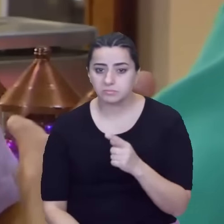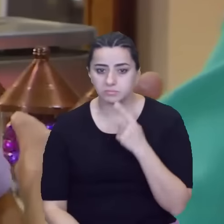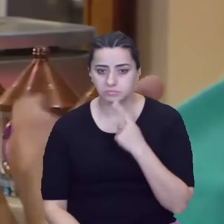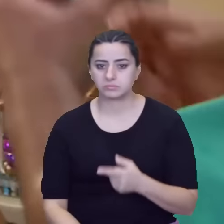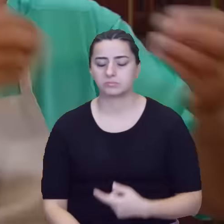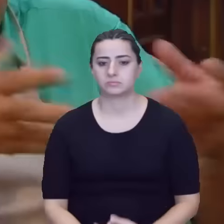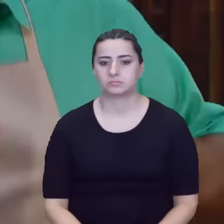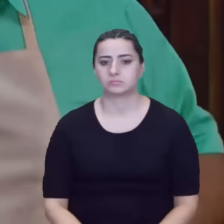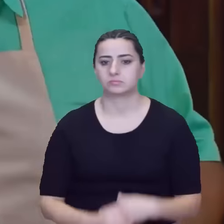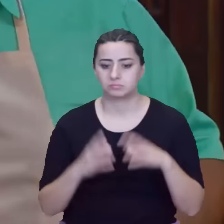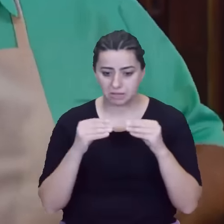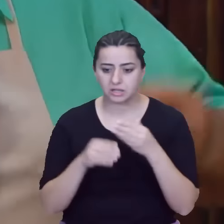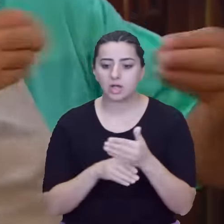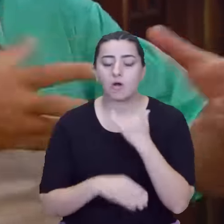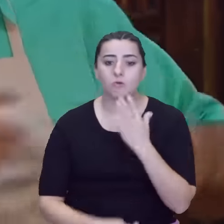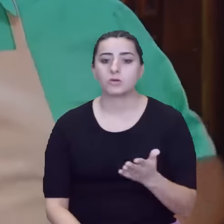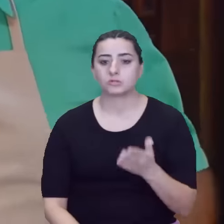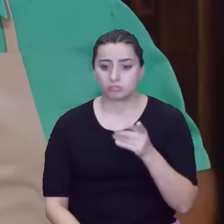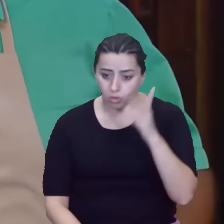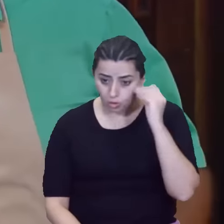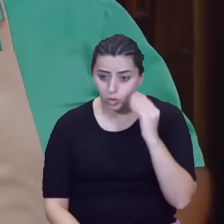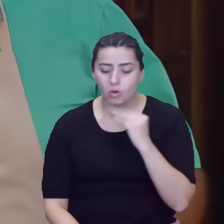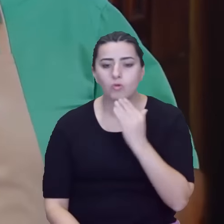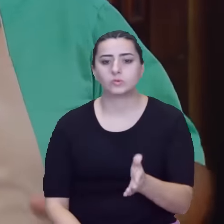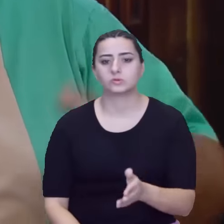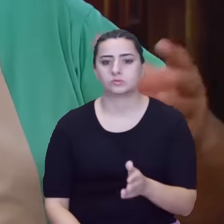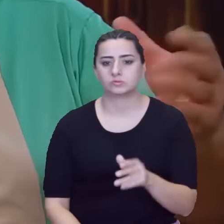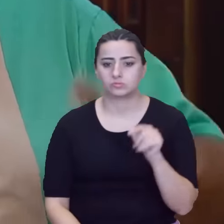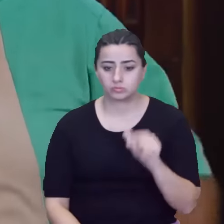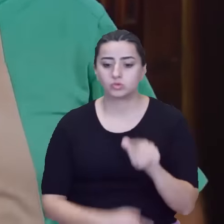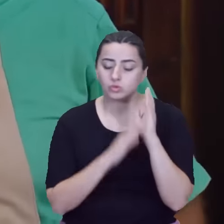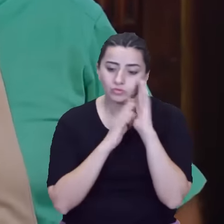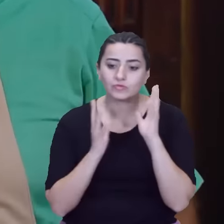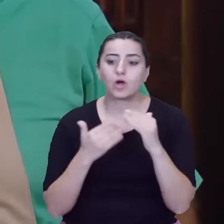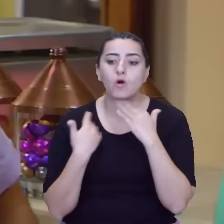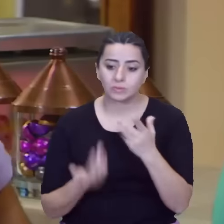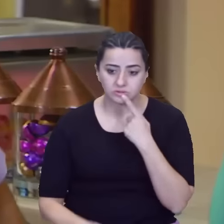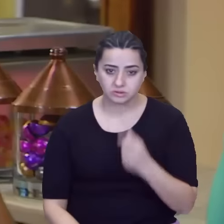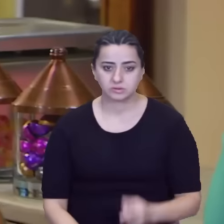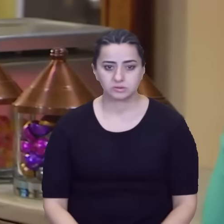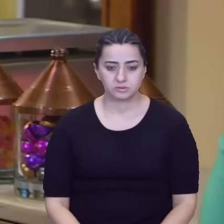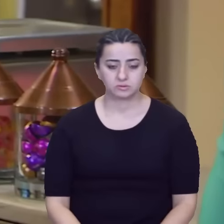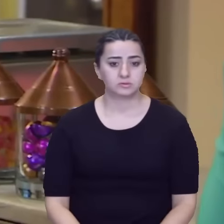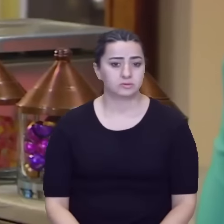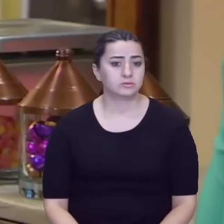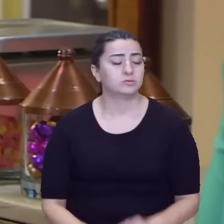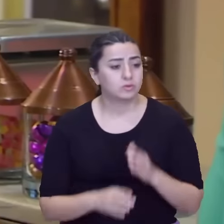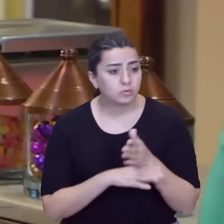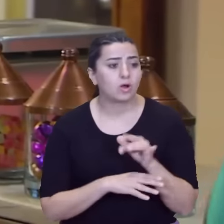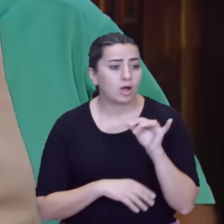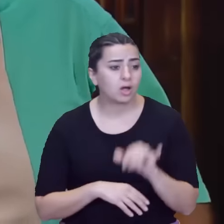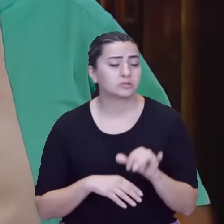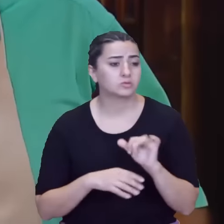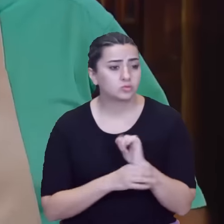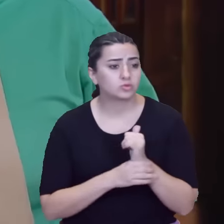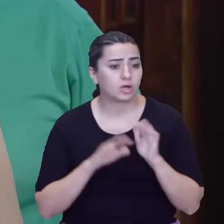mi? De böyle pastacılık mı olur? Böyle öğrenir misin? Allah Allah, bu kadar uyumayacaksın demedim ben sana. Ya evet haklısın usta, özür diliyorum